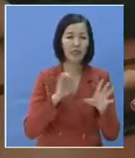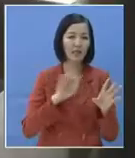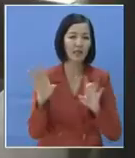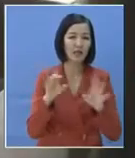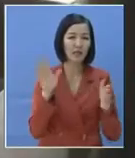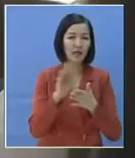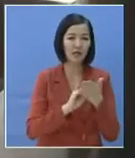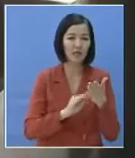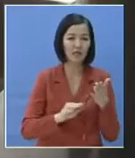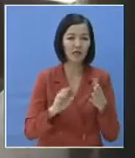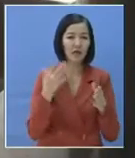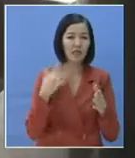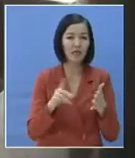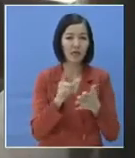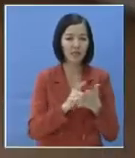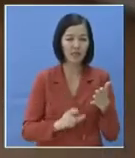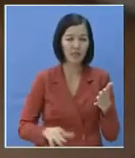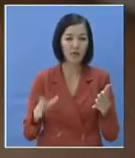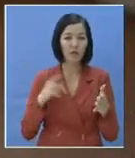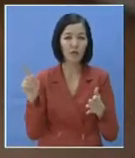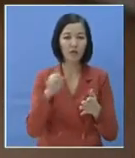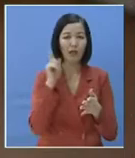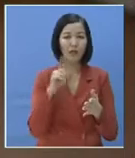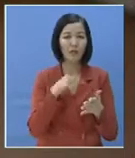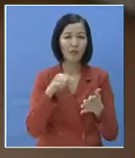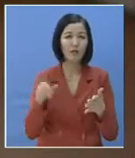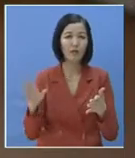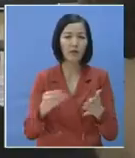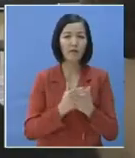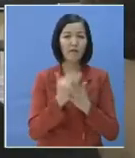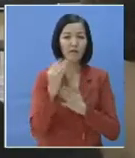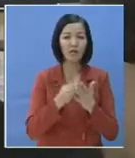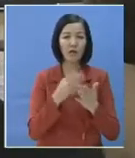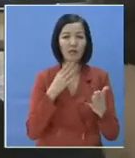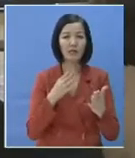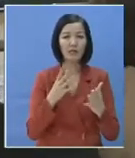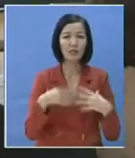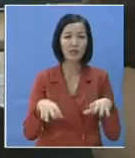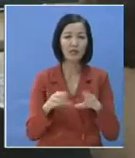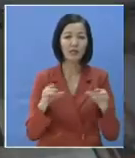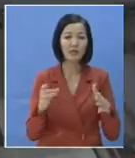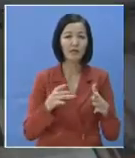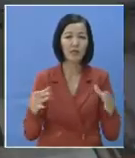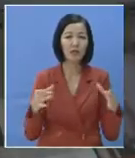порядка 40 стихов и песен. Старания молодого писателя высоко оценила общественность района.